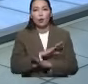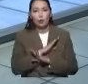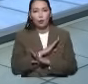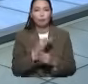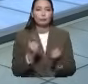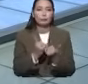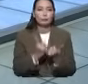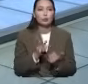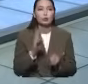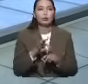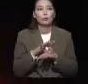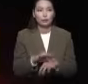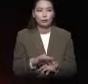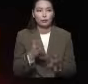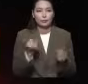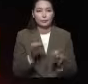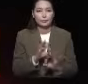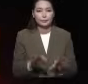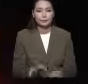Аружан Задабектің материалы.